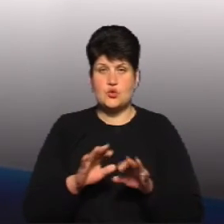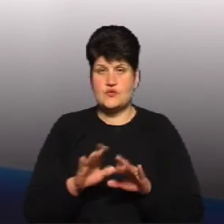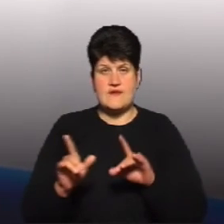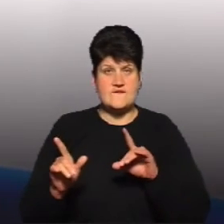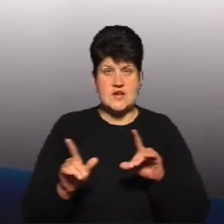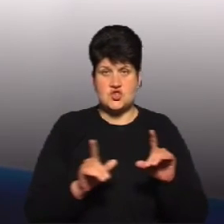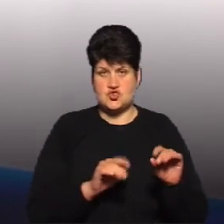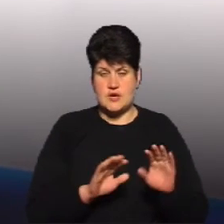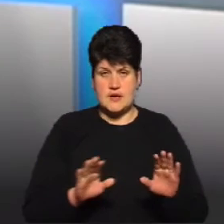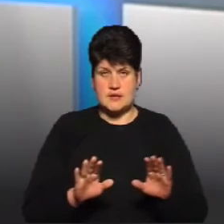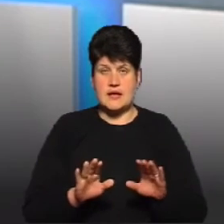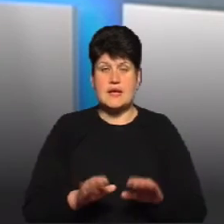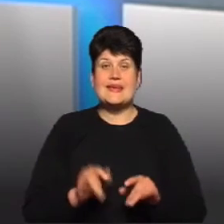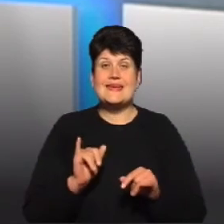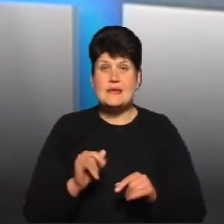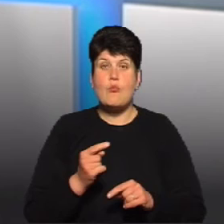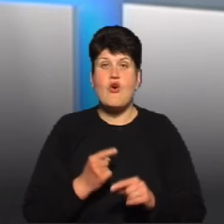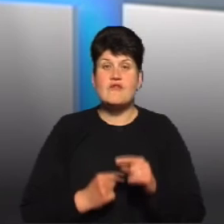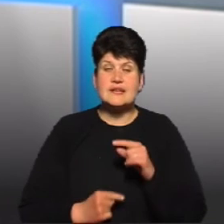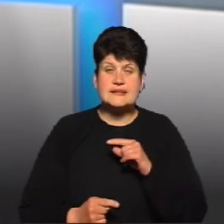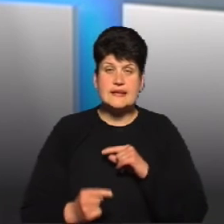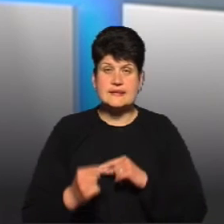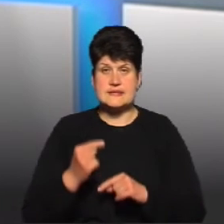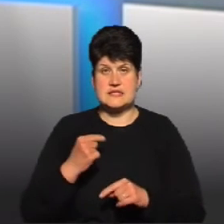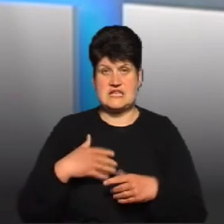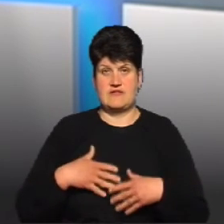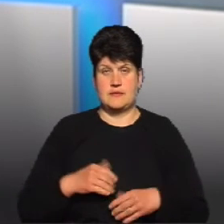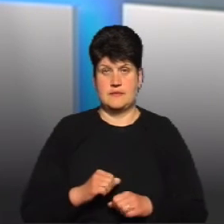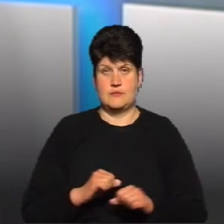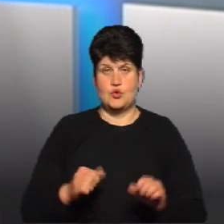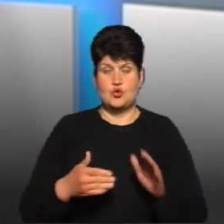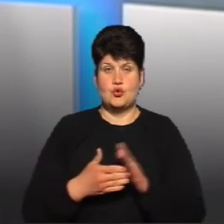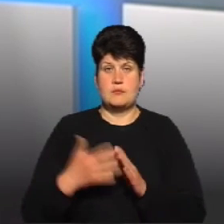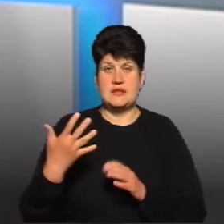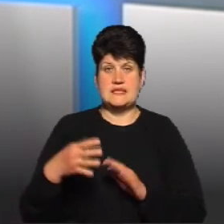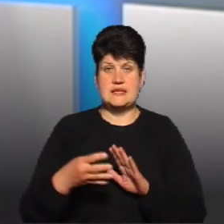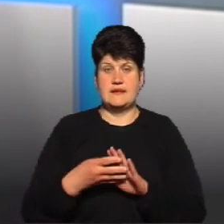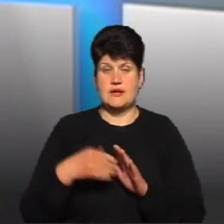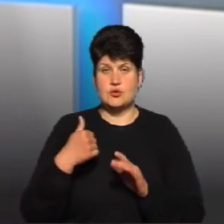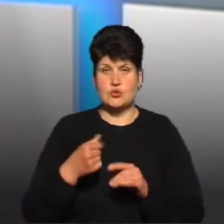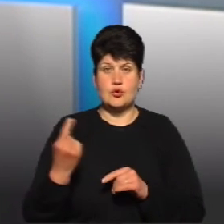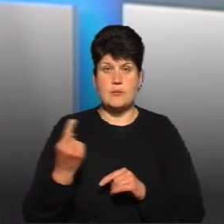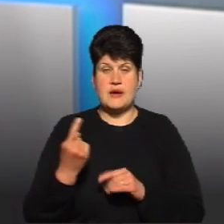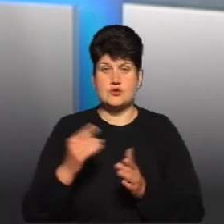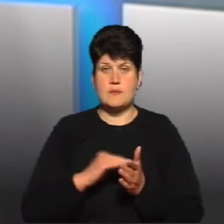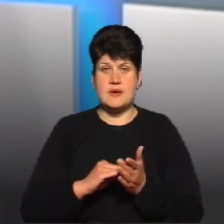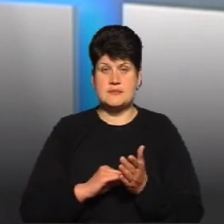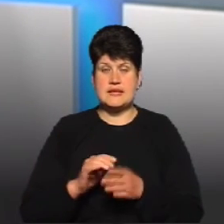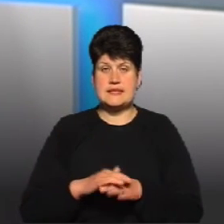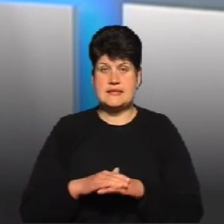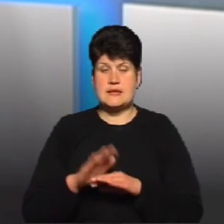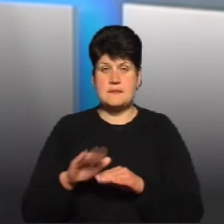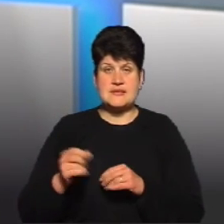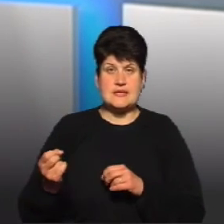основному повертатися назад в Крим. До 59-го року, до першого перепису населення після депортації,